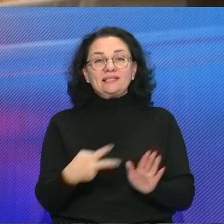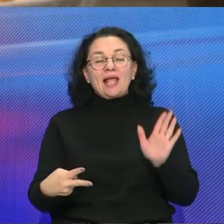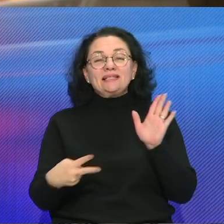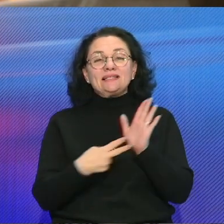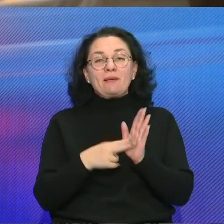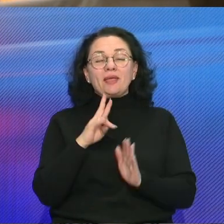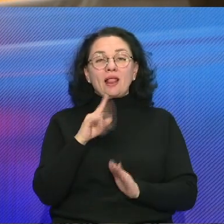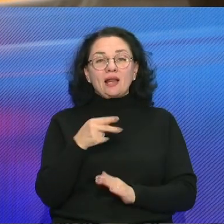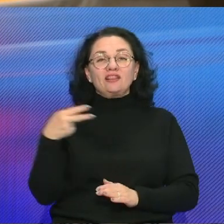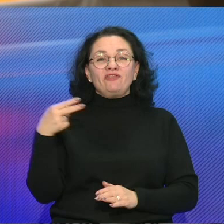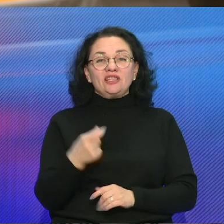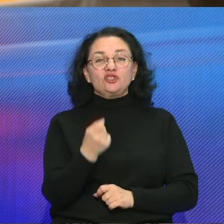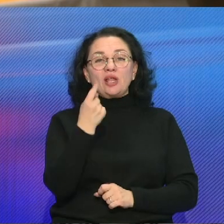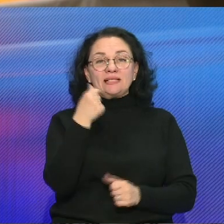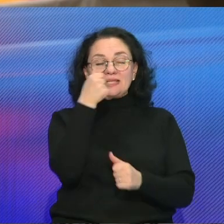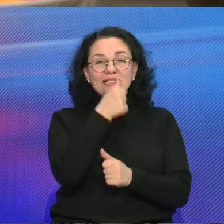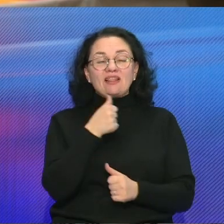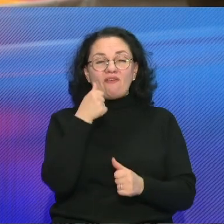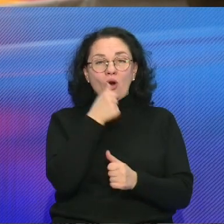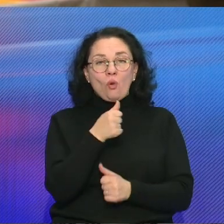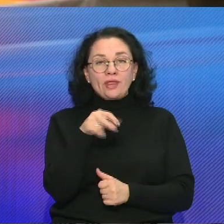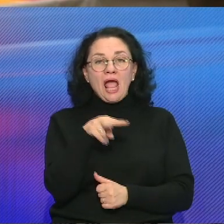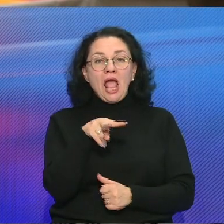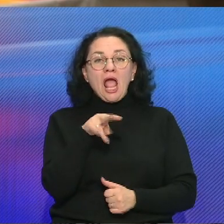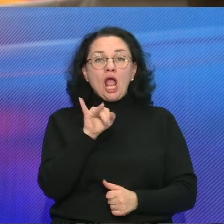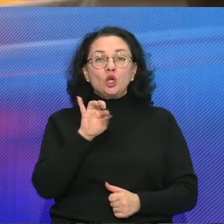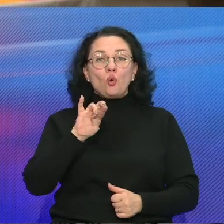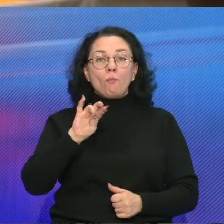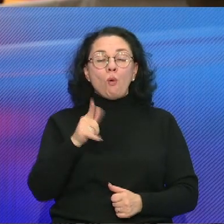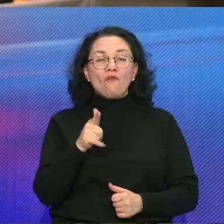2011 года. Любовь Романовская, она у нас сейчас была на